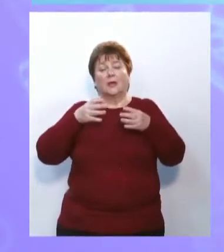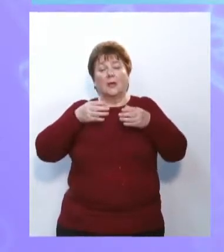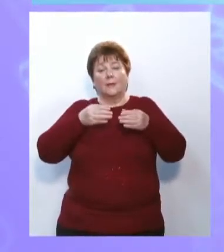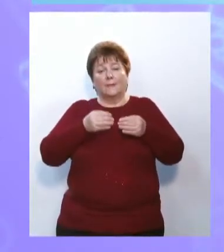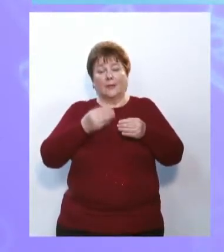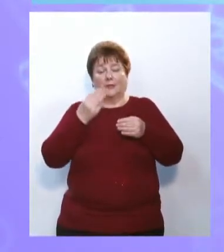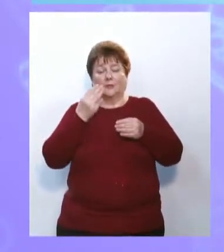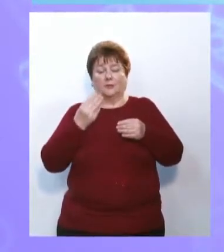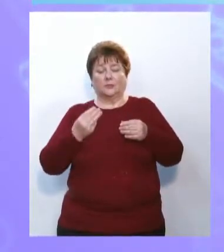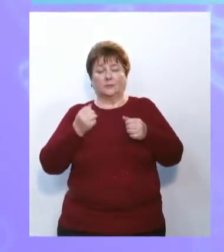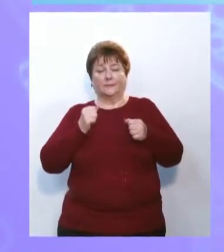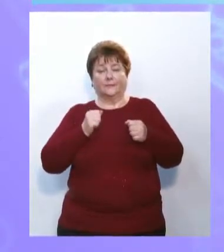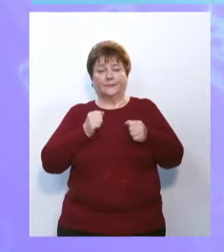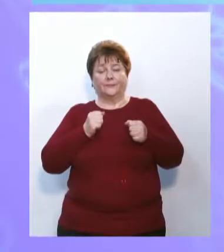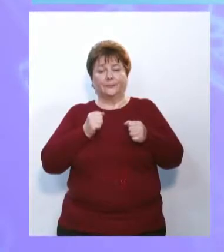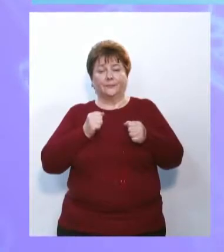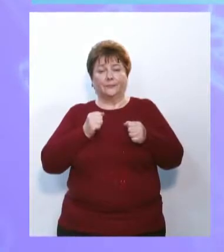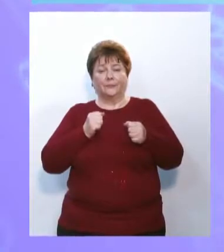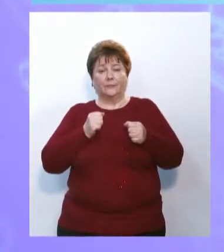звук Щ.